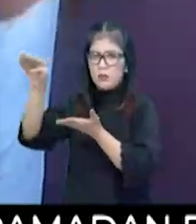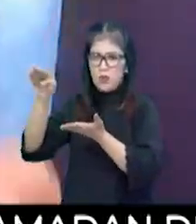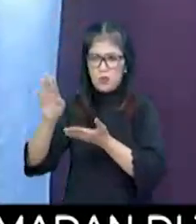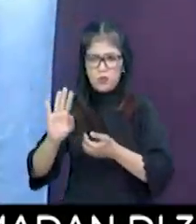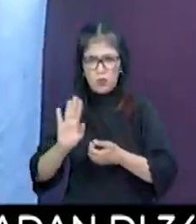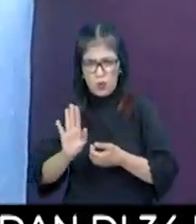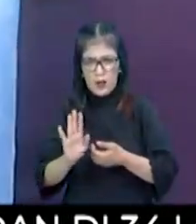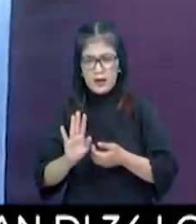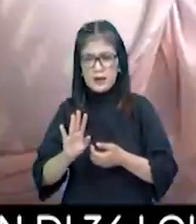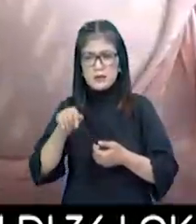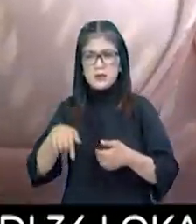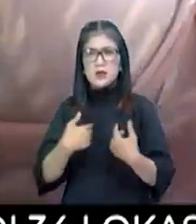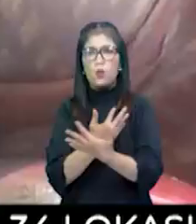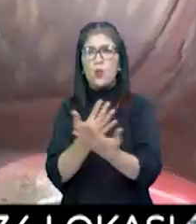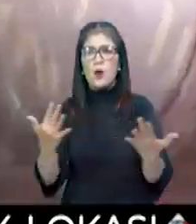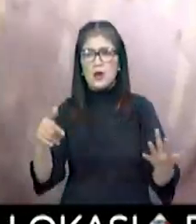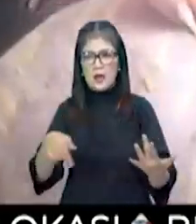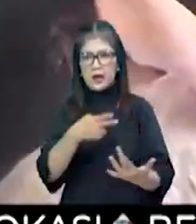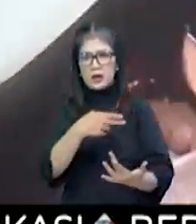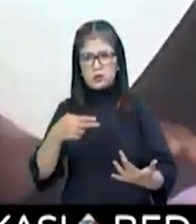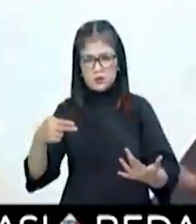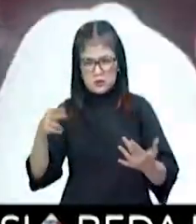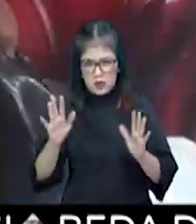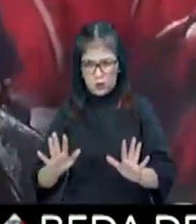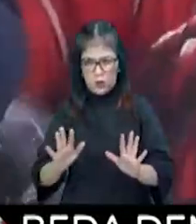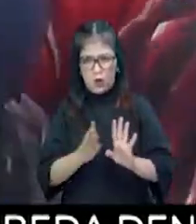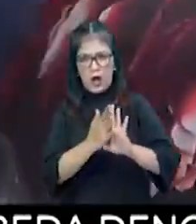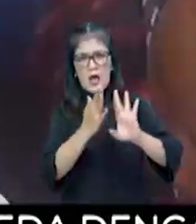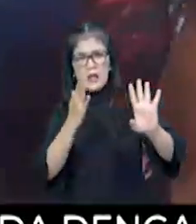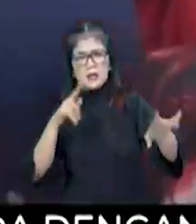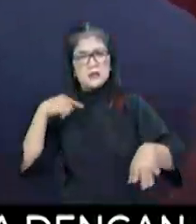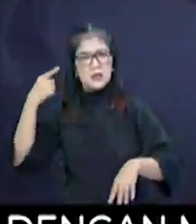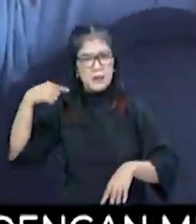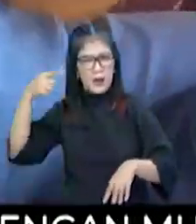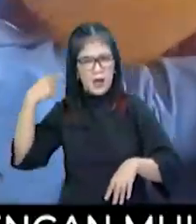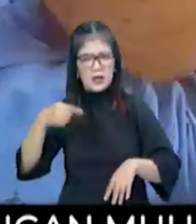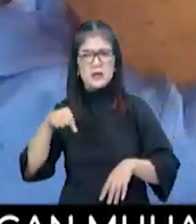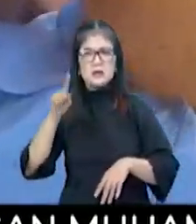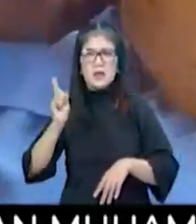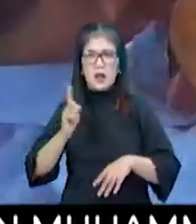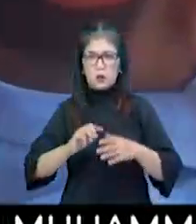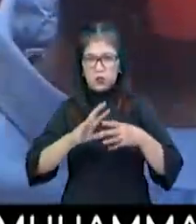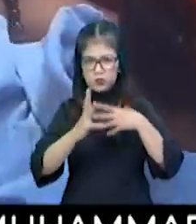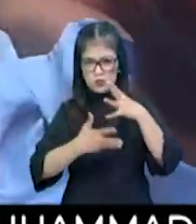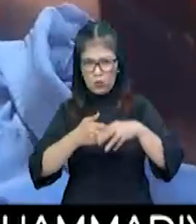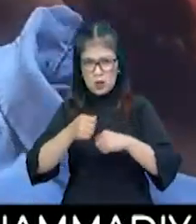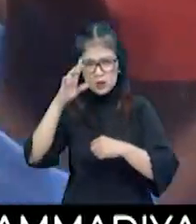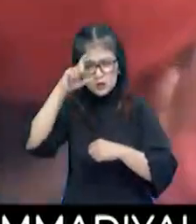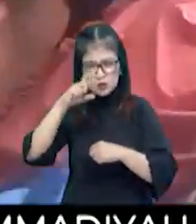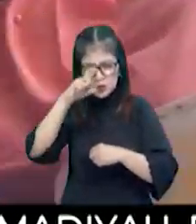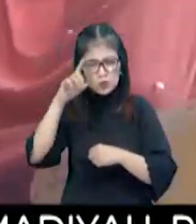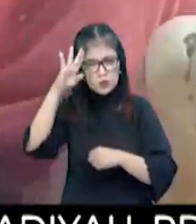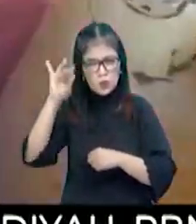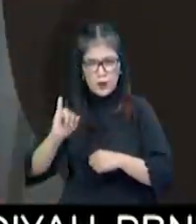selainnya sendiri aja warga ini terjadi setiap hari sejak minyak goreng curah langka jika biasanya